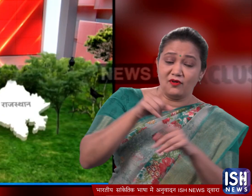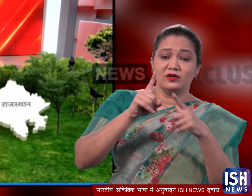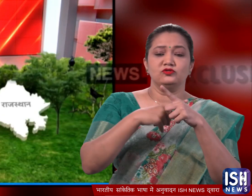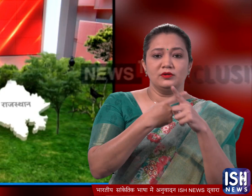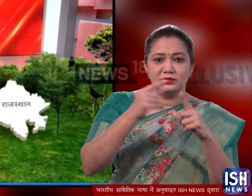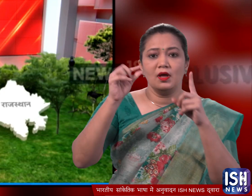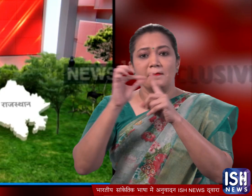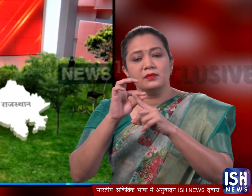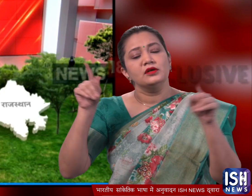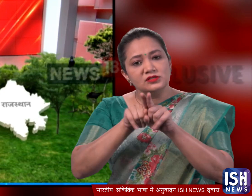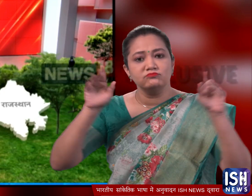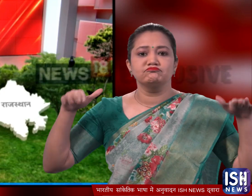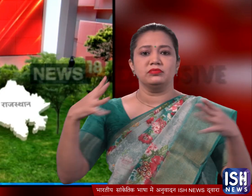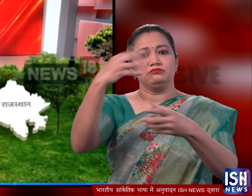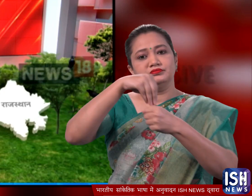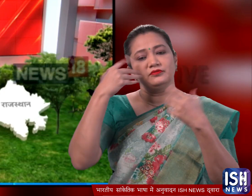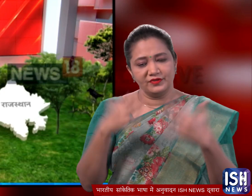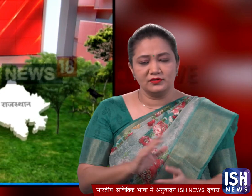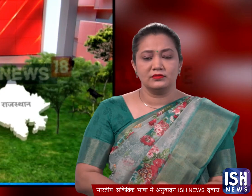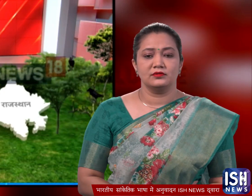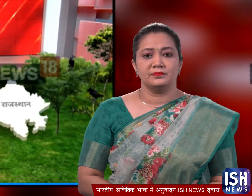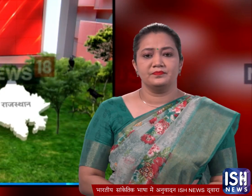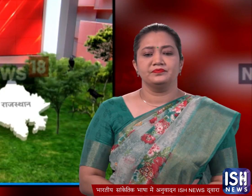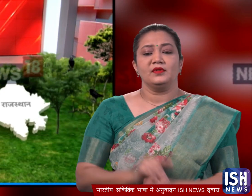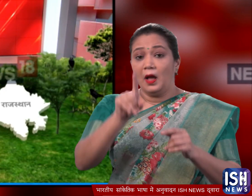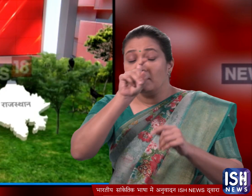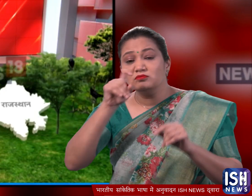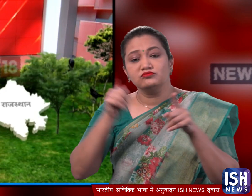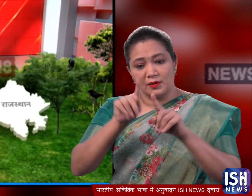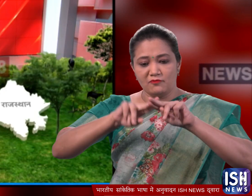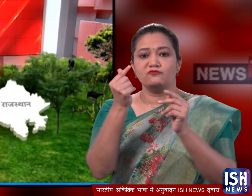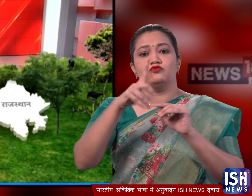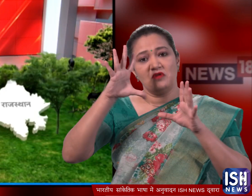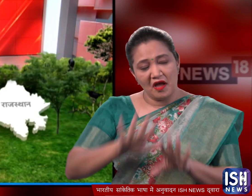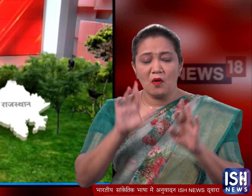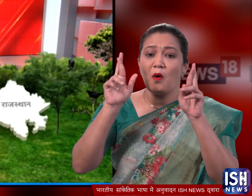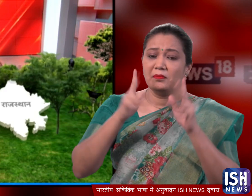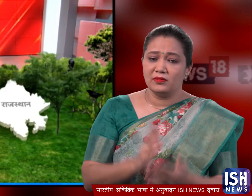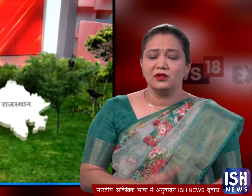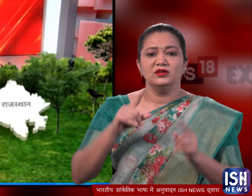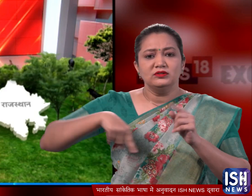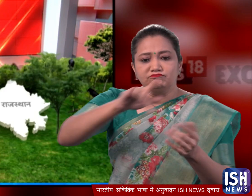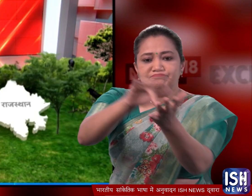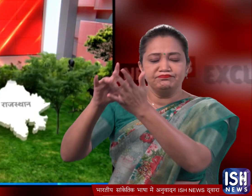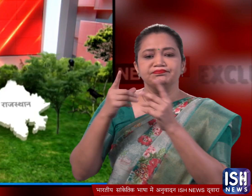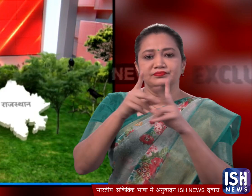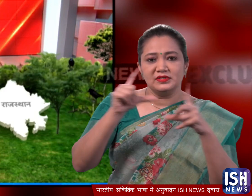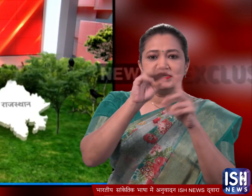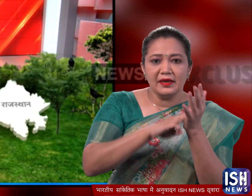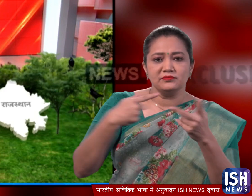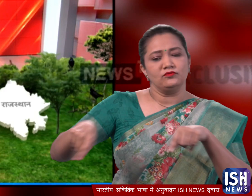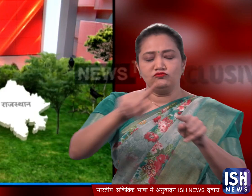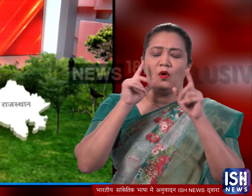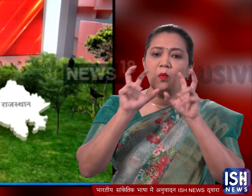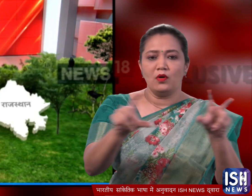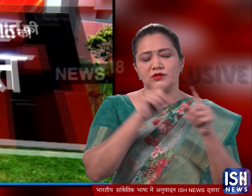और पाली जिले में भी कई पक्षी बर्ड फ्लू का शिकार हो चुके हैं। अब मुर्गियों में भी बर्ड फ्लू फैलने का खतरा मंडरा रहा है, इसलिए सभी जिलों को जिलाधिकारियों को